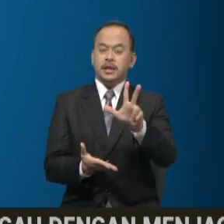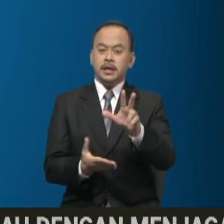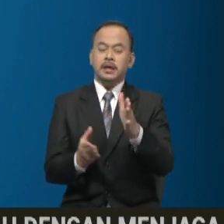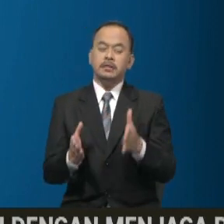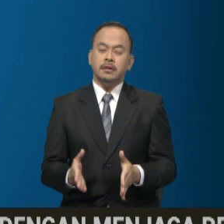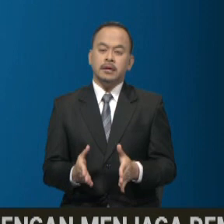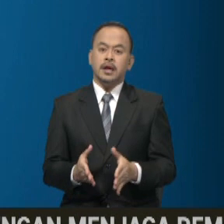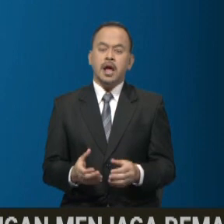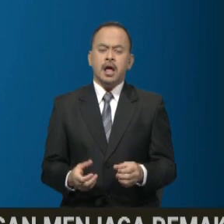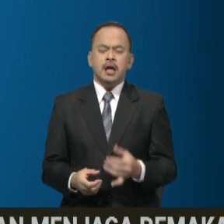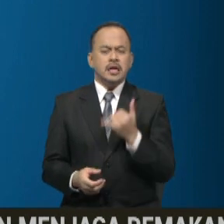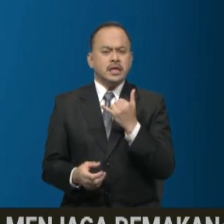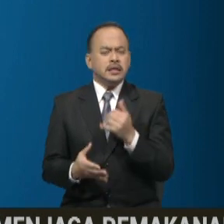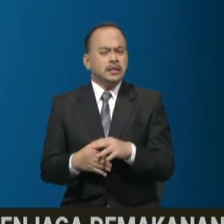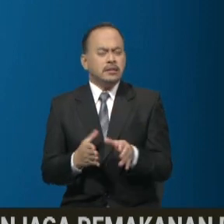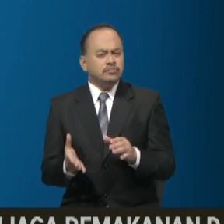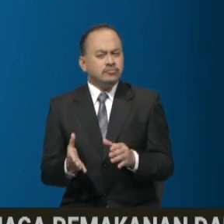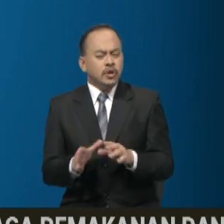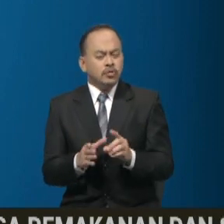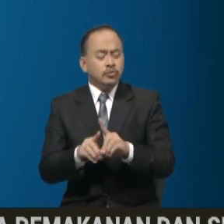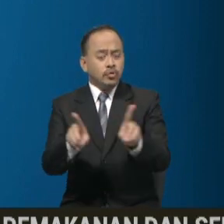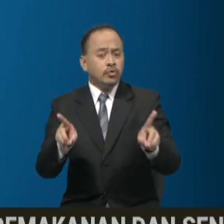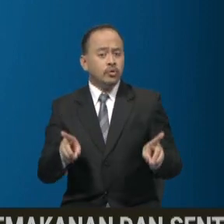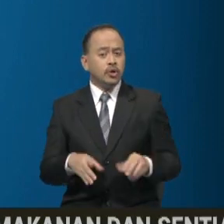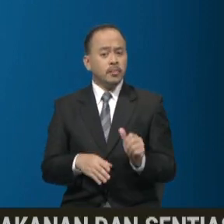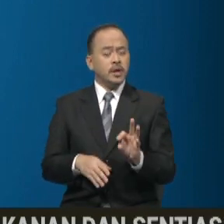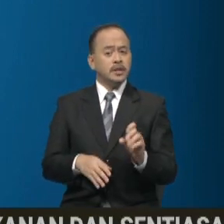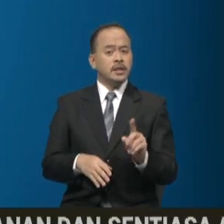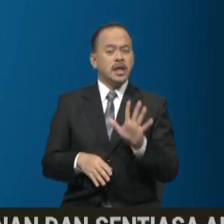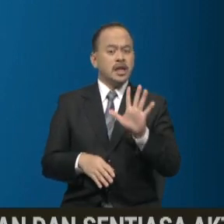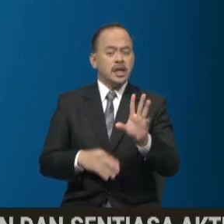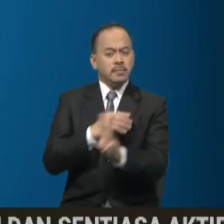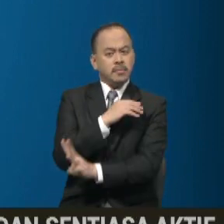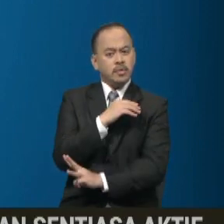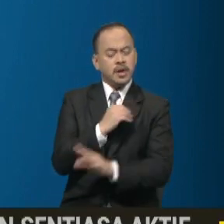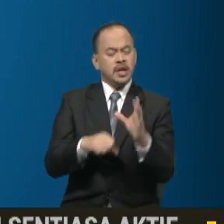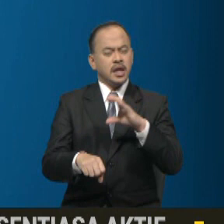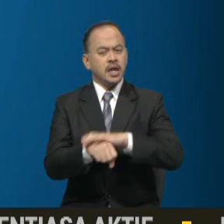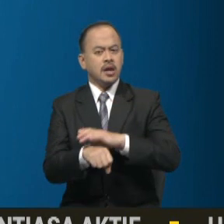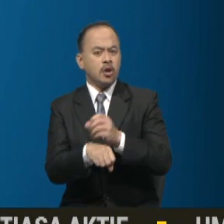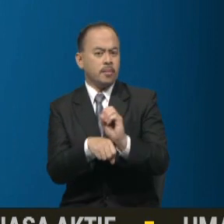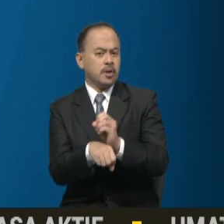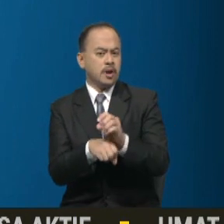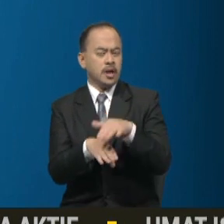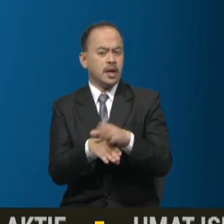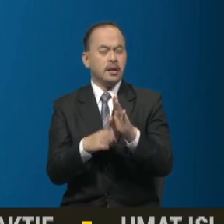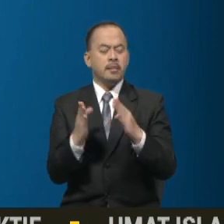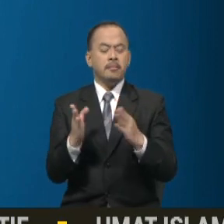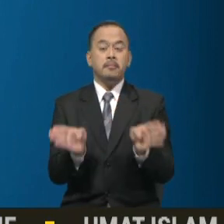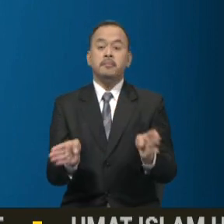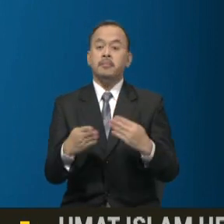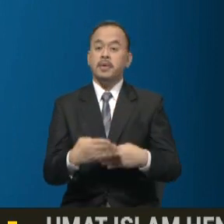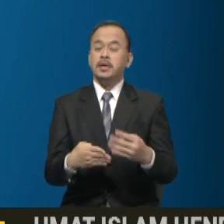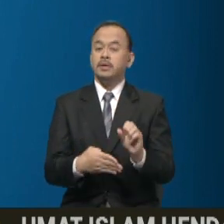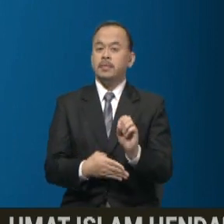lainnya gagal menunjukkan dokumen asal, sementara itu 5 warga negara asing ditahan semasa operasi di bilik sewa di